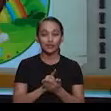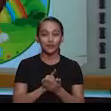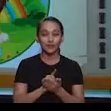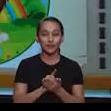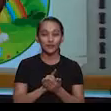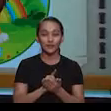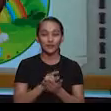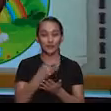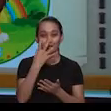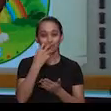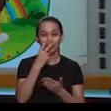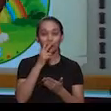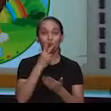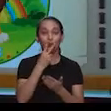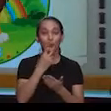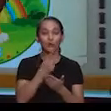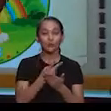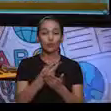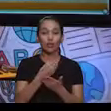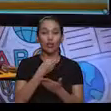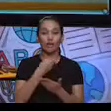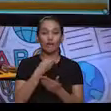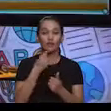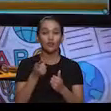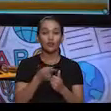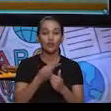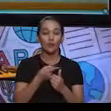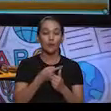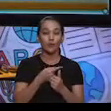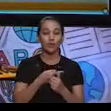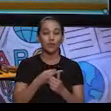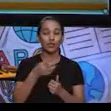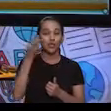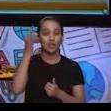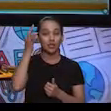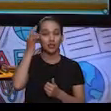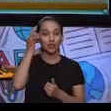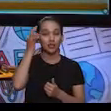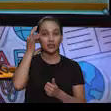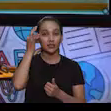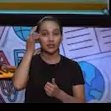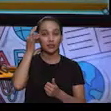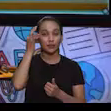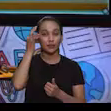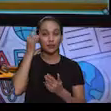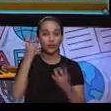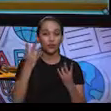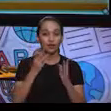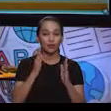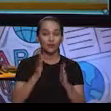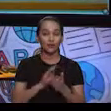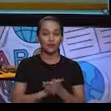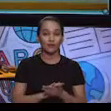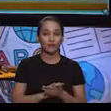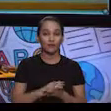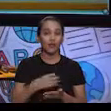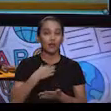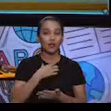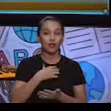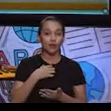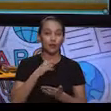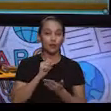vazifangiz ushbu rasmda tasvirlangan hayvonlar nomini eslab qolishingiz kerak. Va asosiy topshiriq